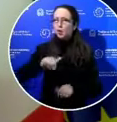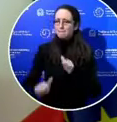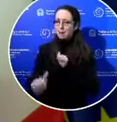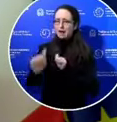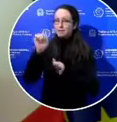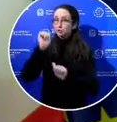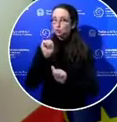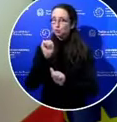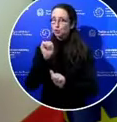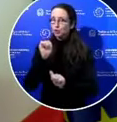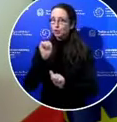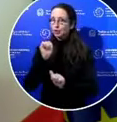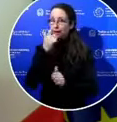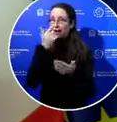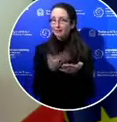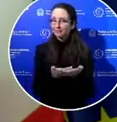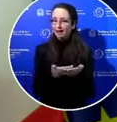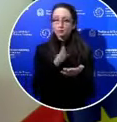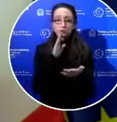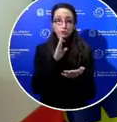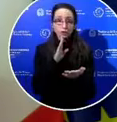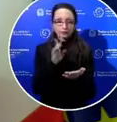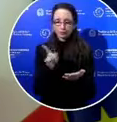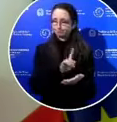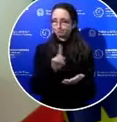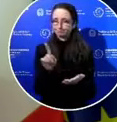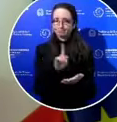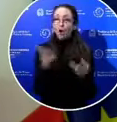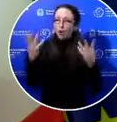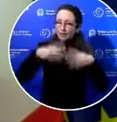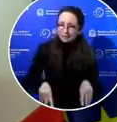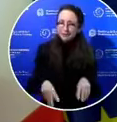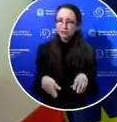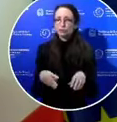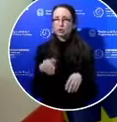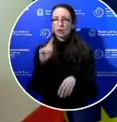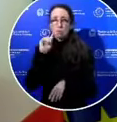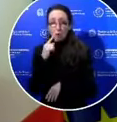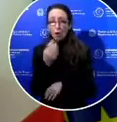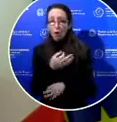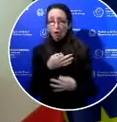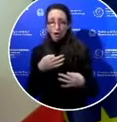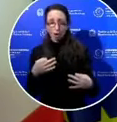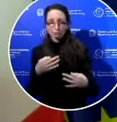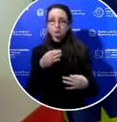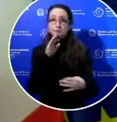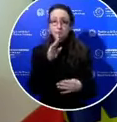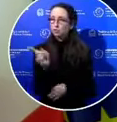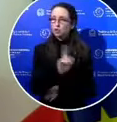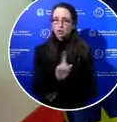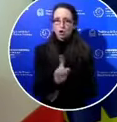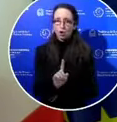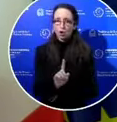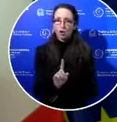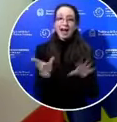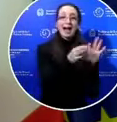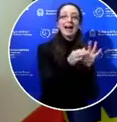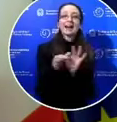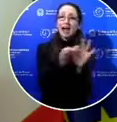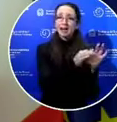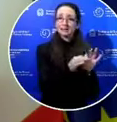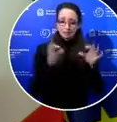prevenzione, non basta una buona organizzazione, che è necessario migliorare, non basta un'alleanza tra